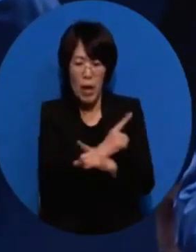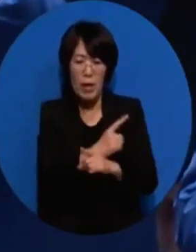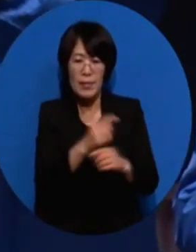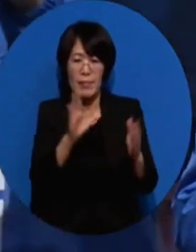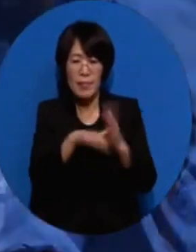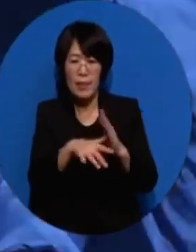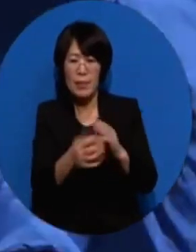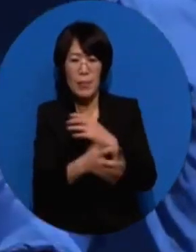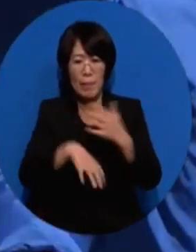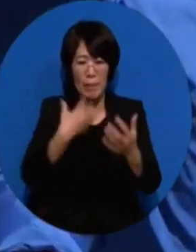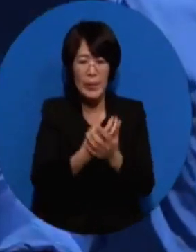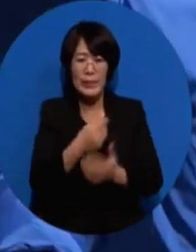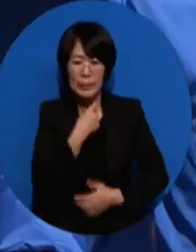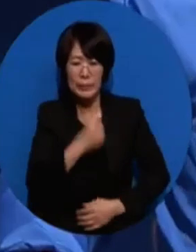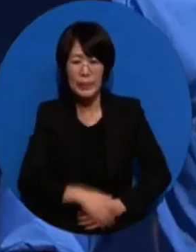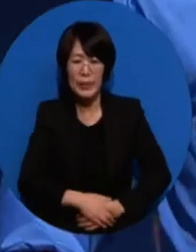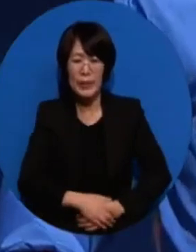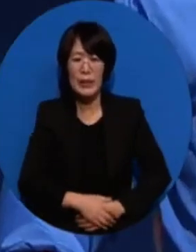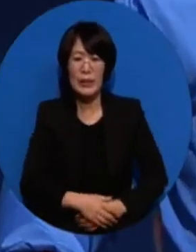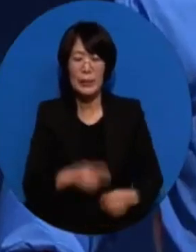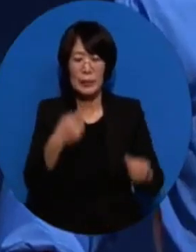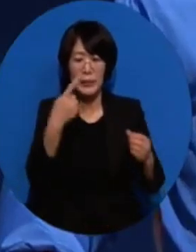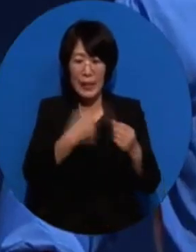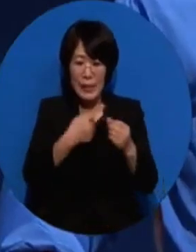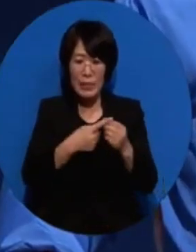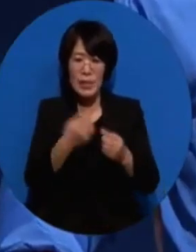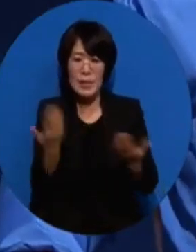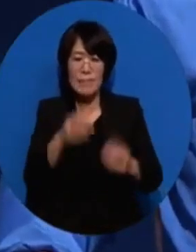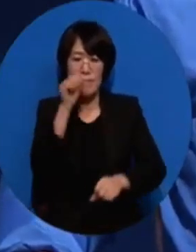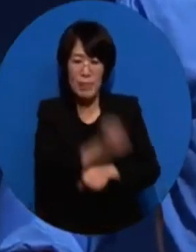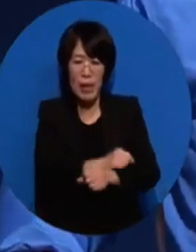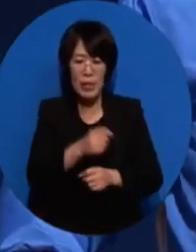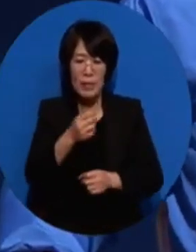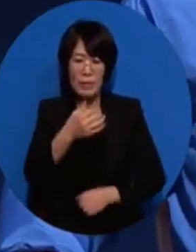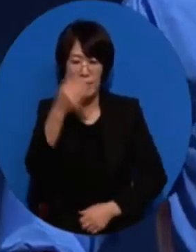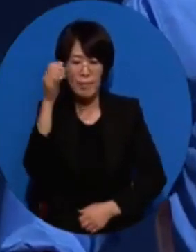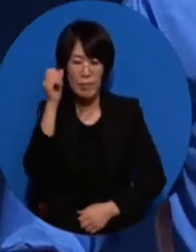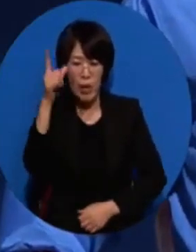되지 않겠습니까? 기호 1번 1자라는 유능한 경쟁이고